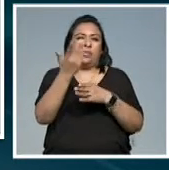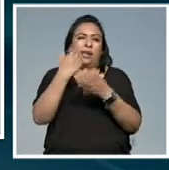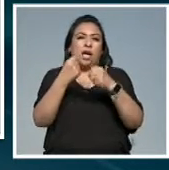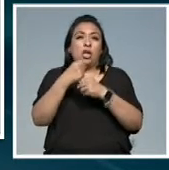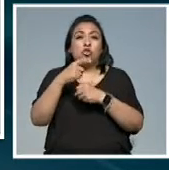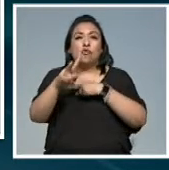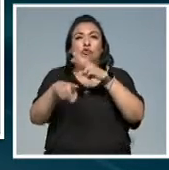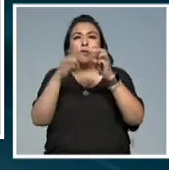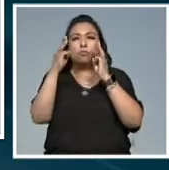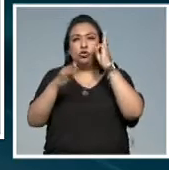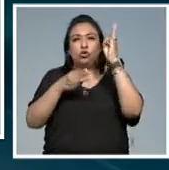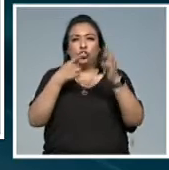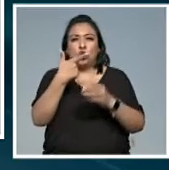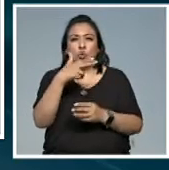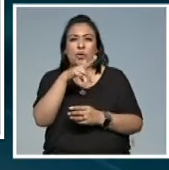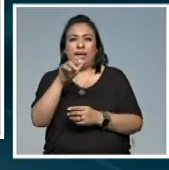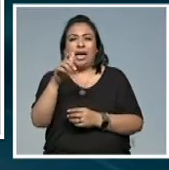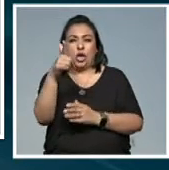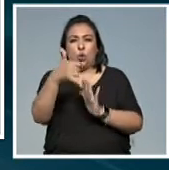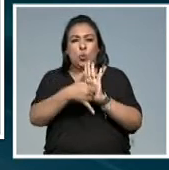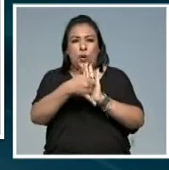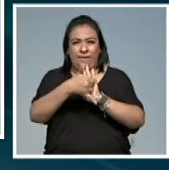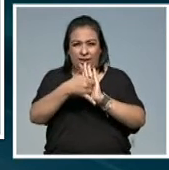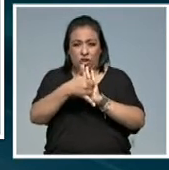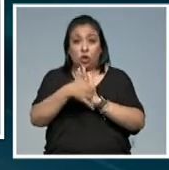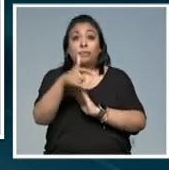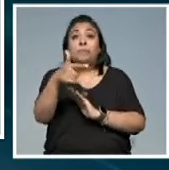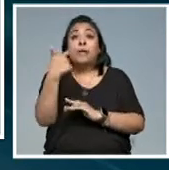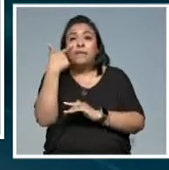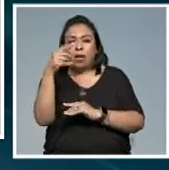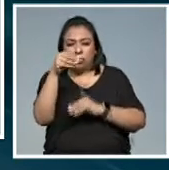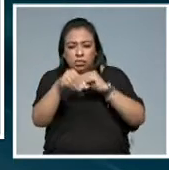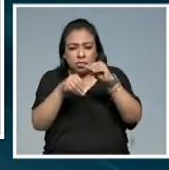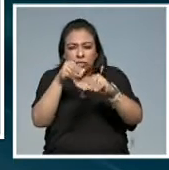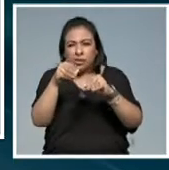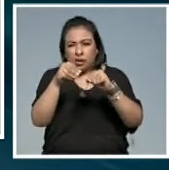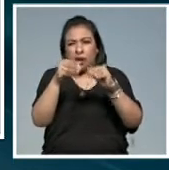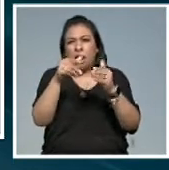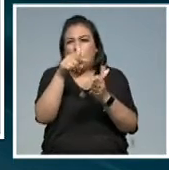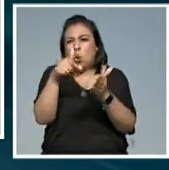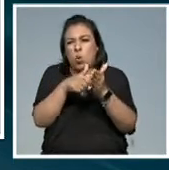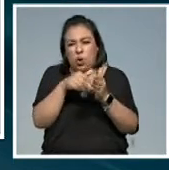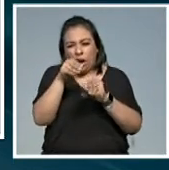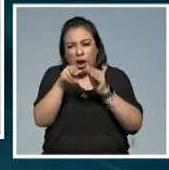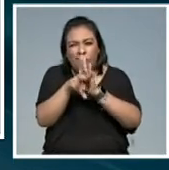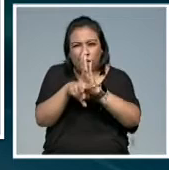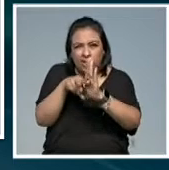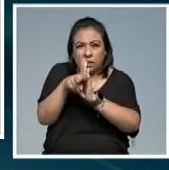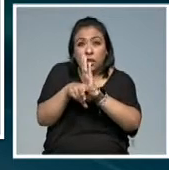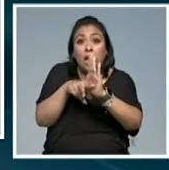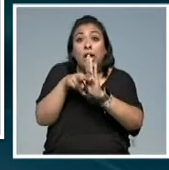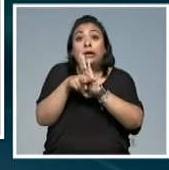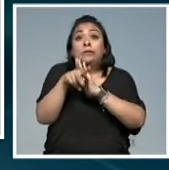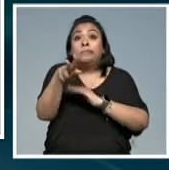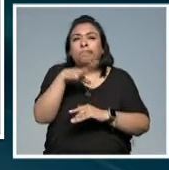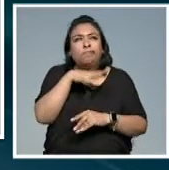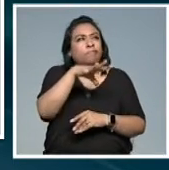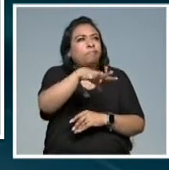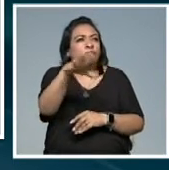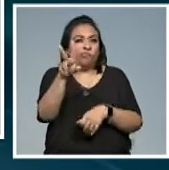fa sono stata al Guggenheim di New York e c'era un'installazione su questa camera anecoica, che è una camera in cui ci sono condizioni di